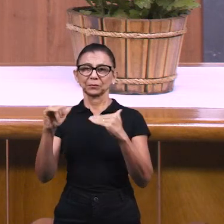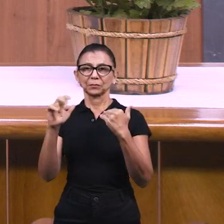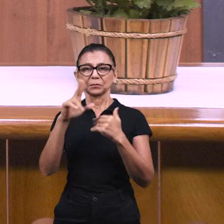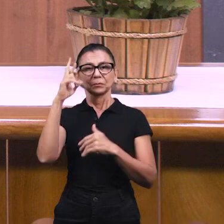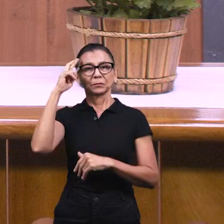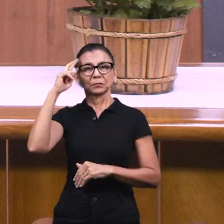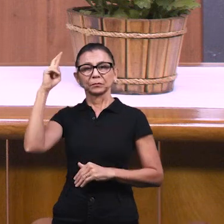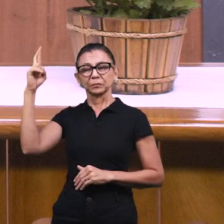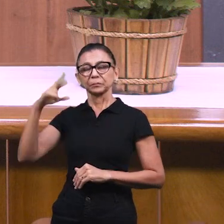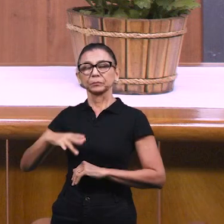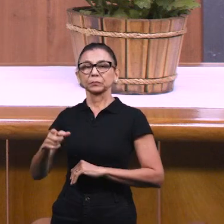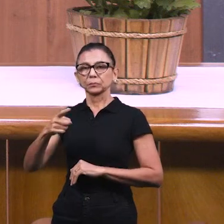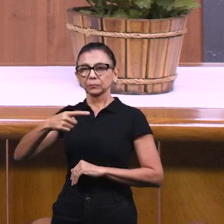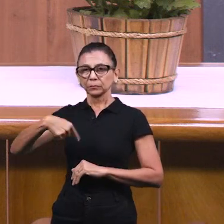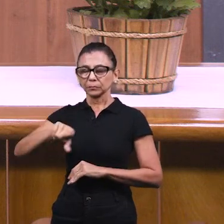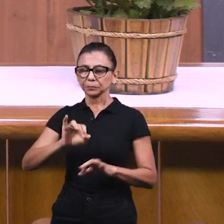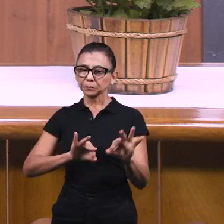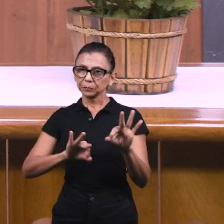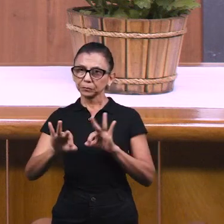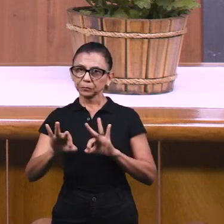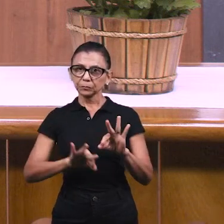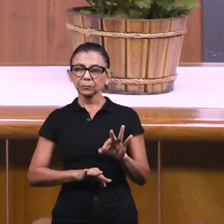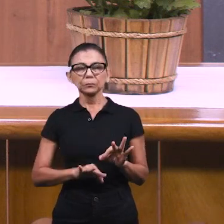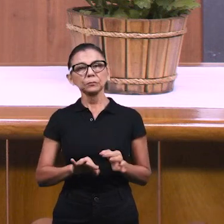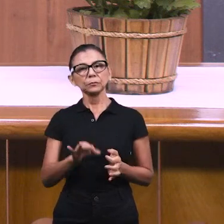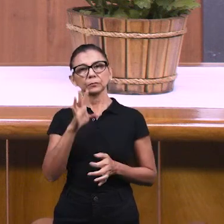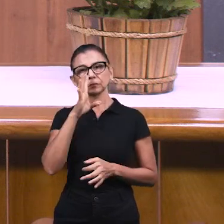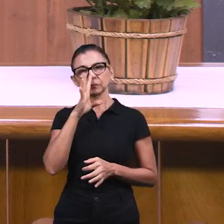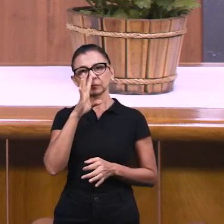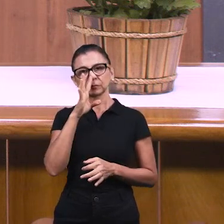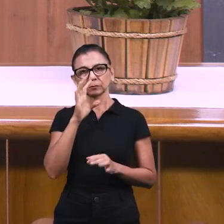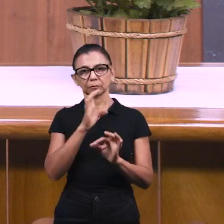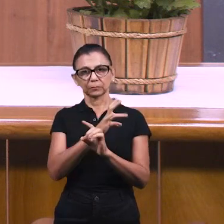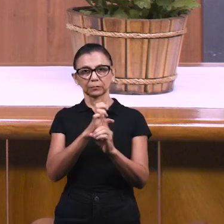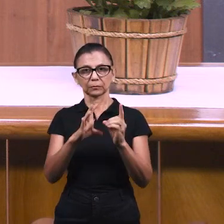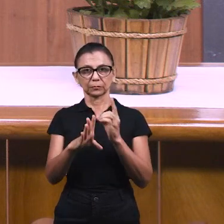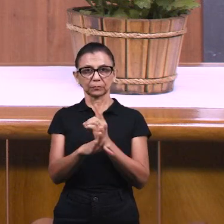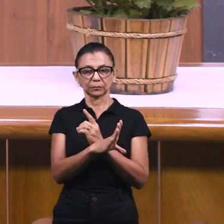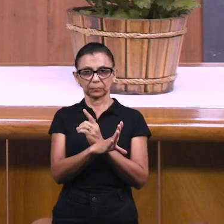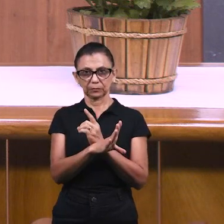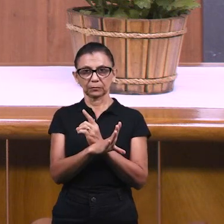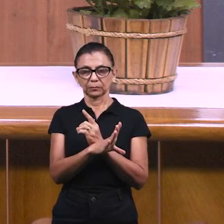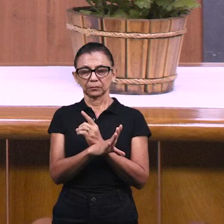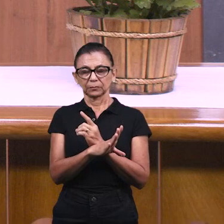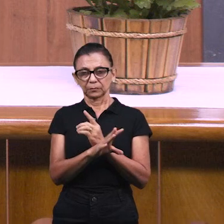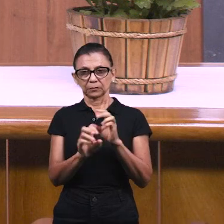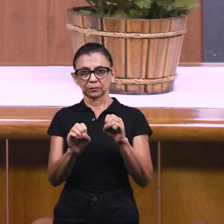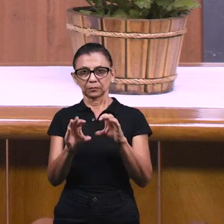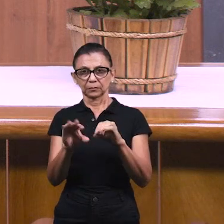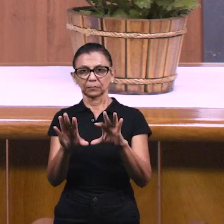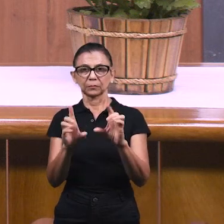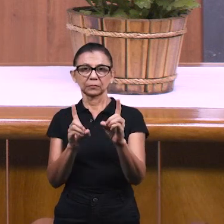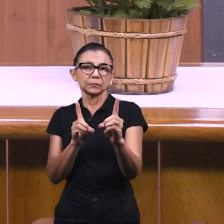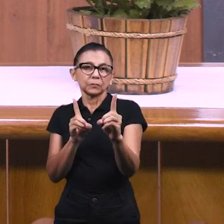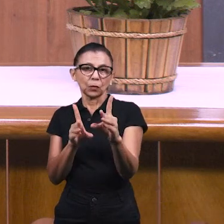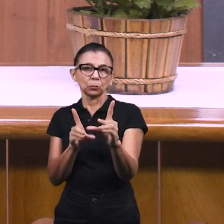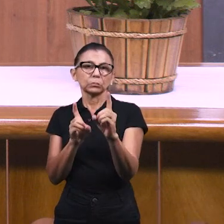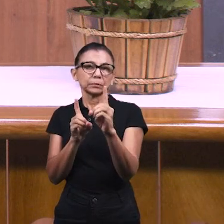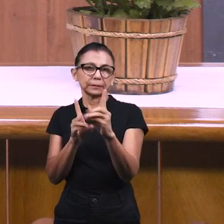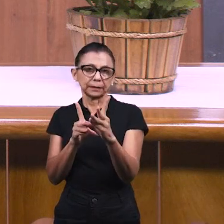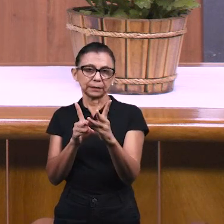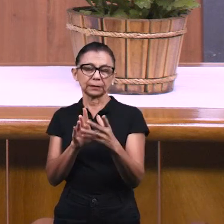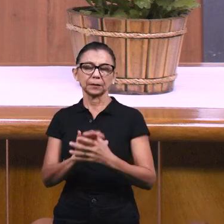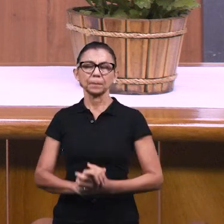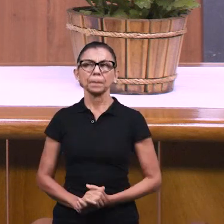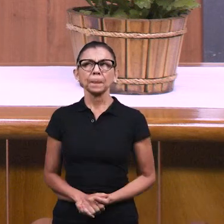nom du Seigneur. Nous préparons maintenant pour la partie doctrinaire de l'école biblique dominicale. Et nous allons encore chanter un chant de louange au Seigneur.